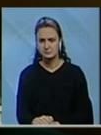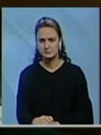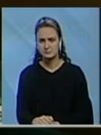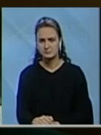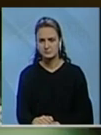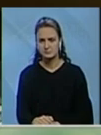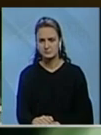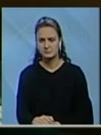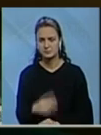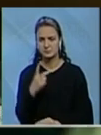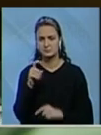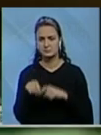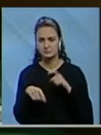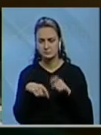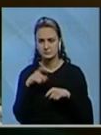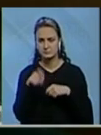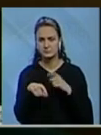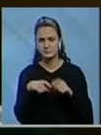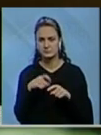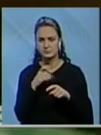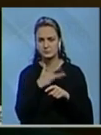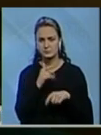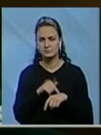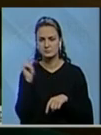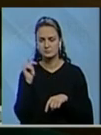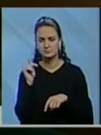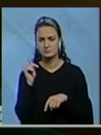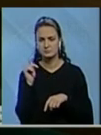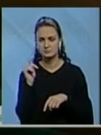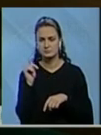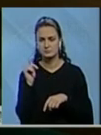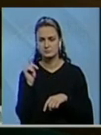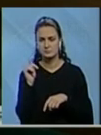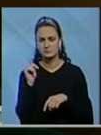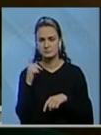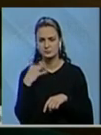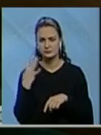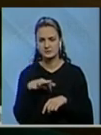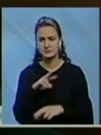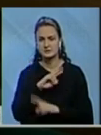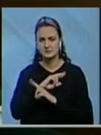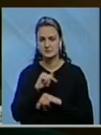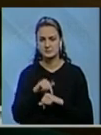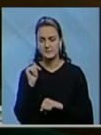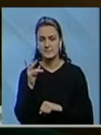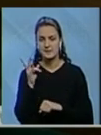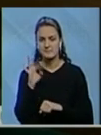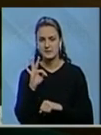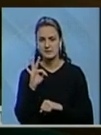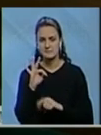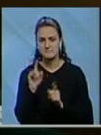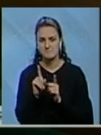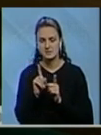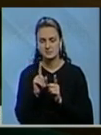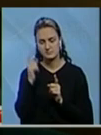ორი სამი არის წარმო და გულმა კი იგრძნო ეს თემილანის სიკვდილი, მაგრამ წარმოდგენა